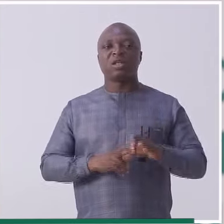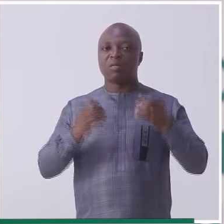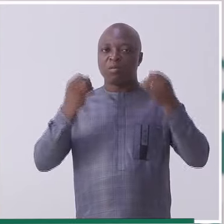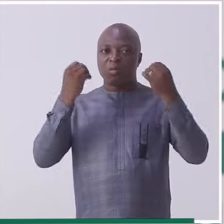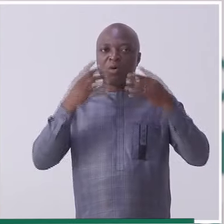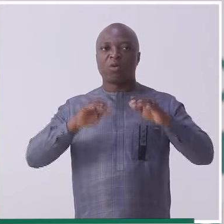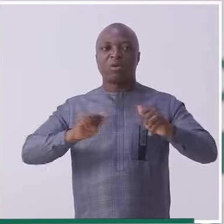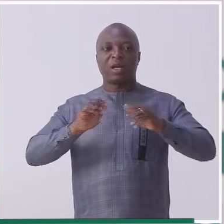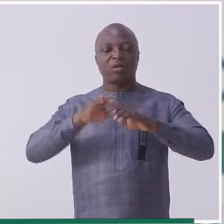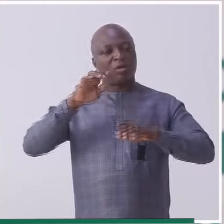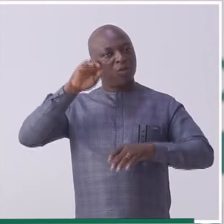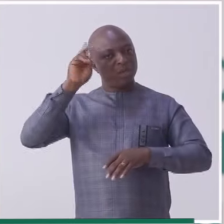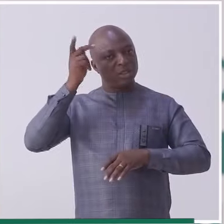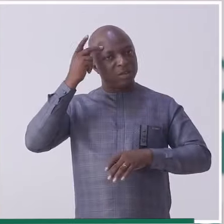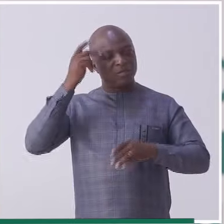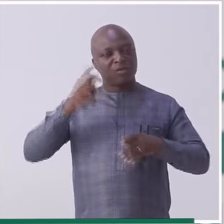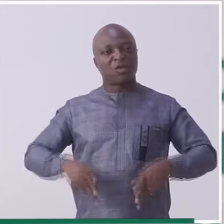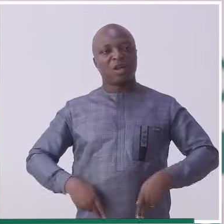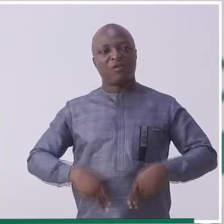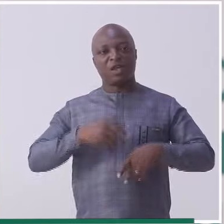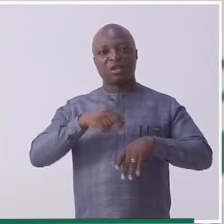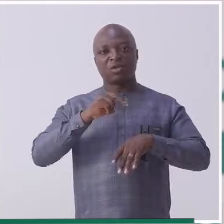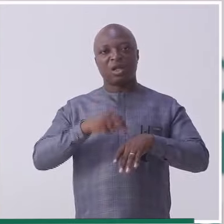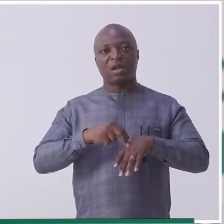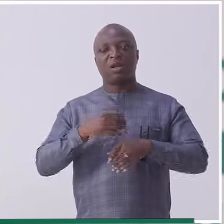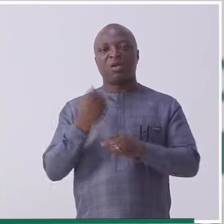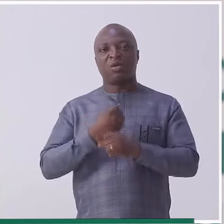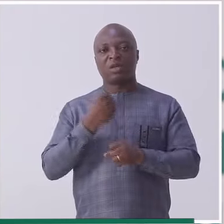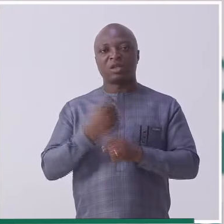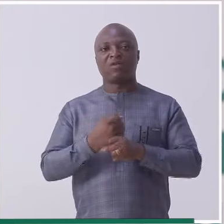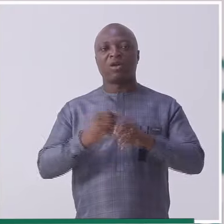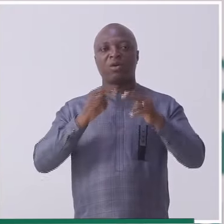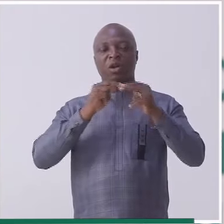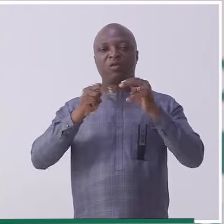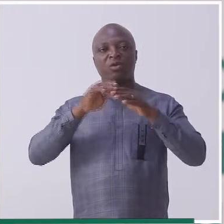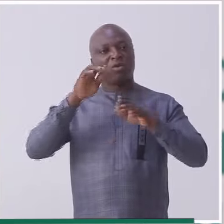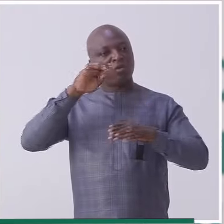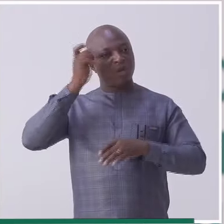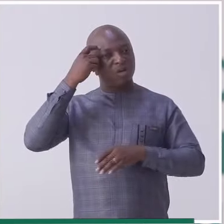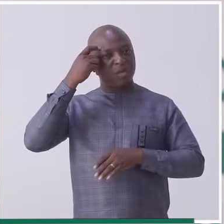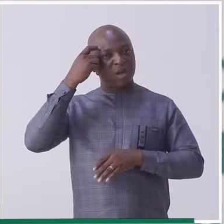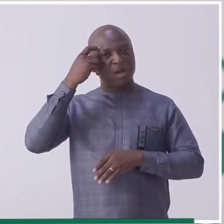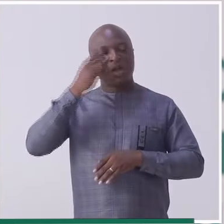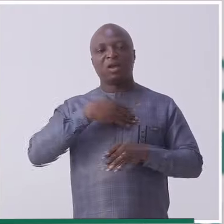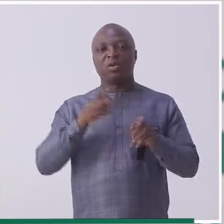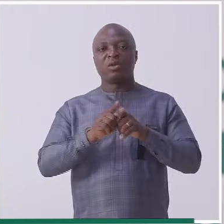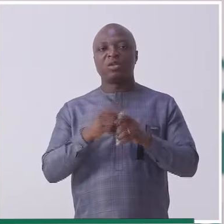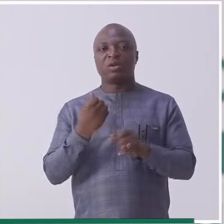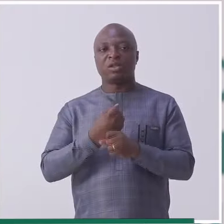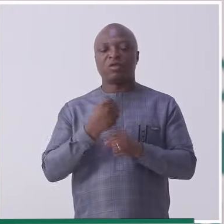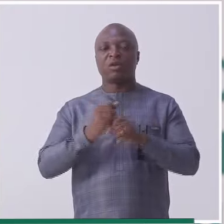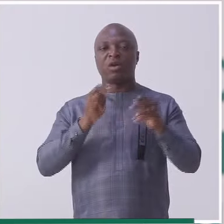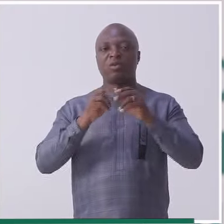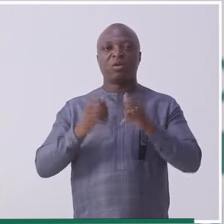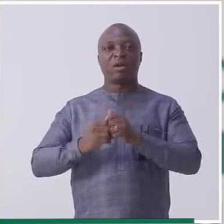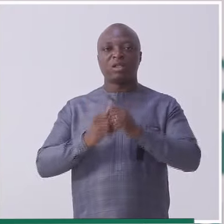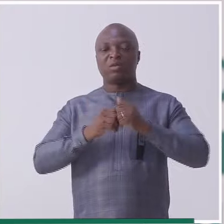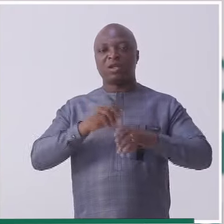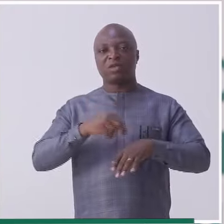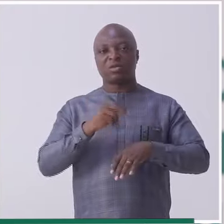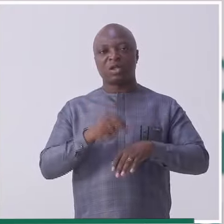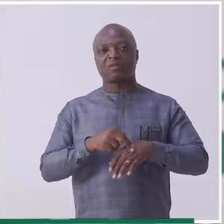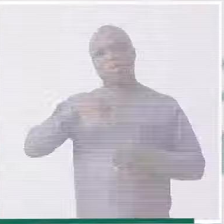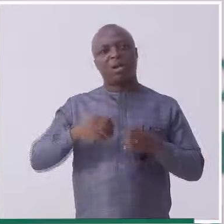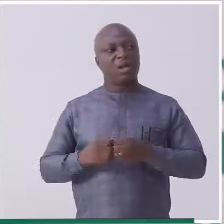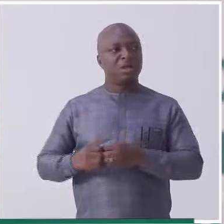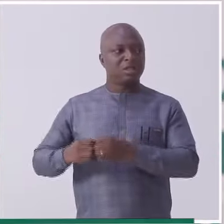beaucoup d'acteurs politiques de la vie nationale, le travail au niveau du gouvernement, puis le travail au niveau de l'Assemblée nationale. Il